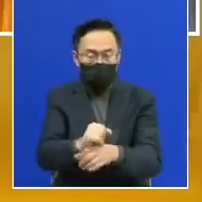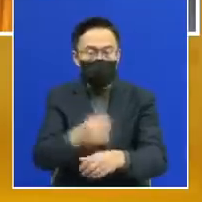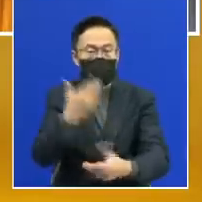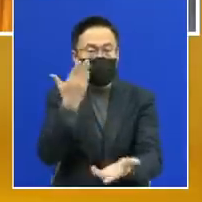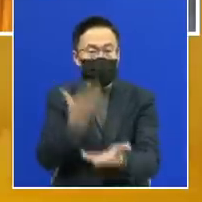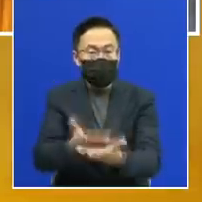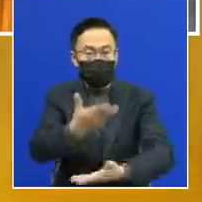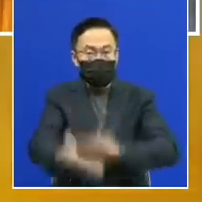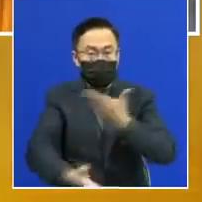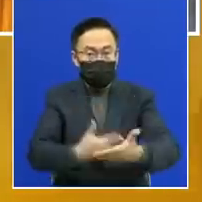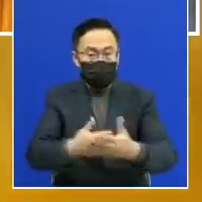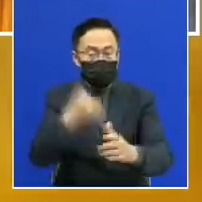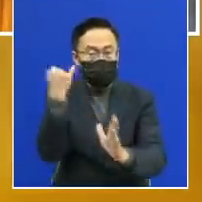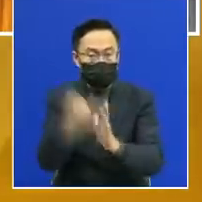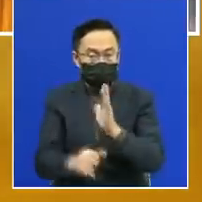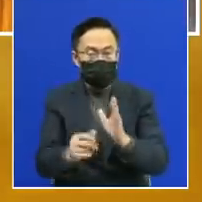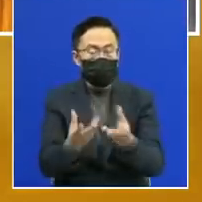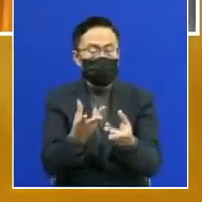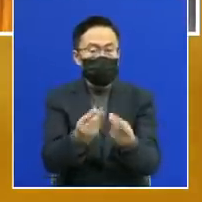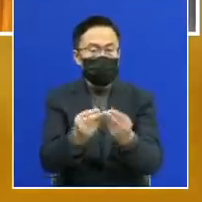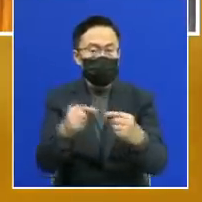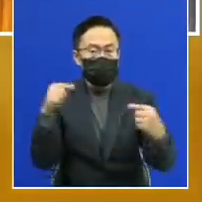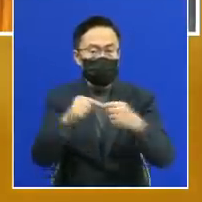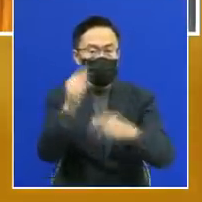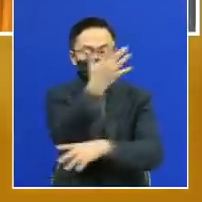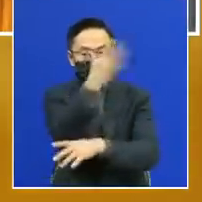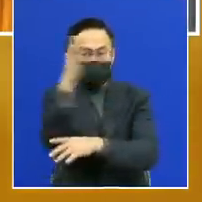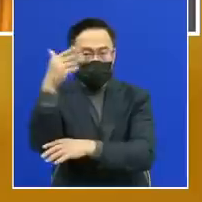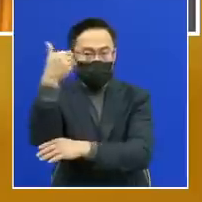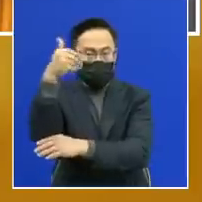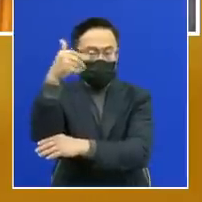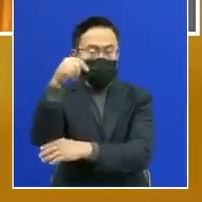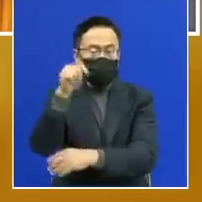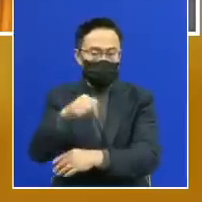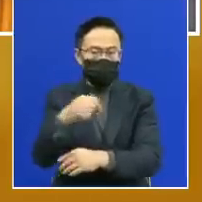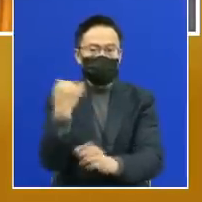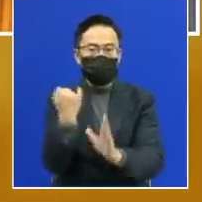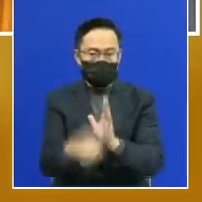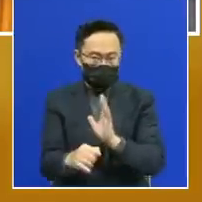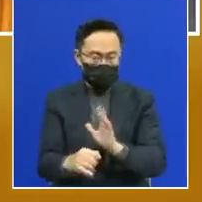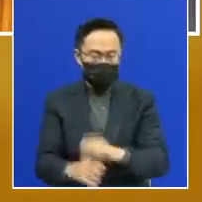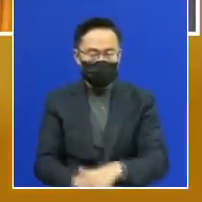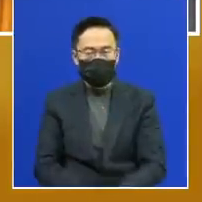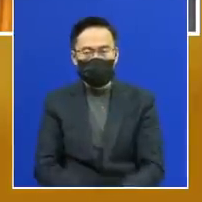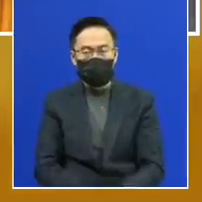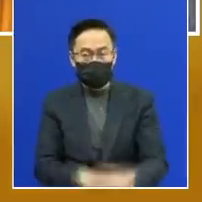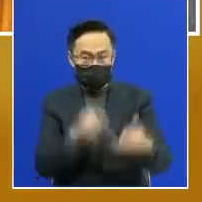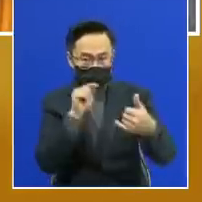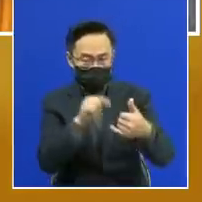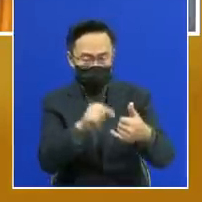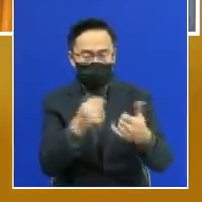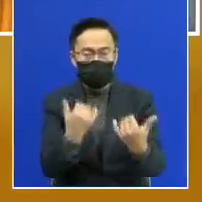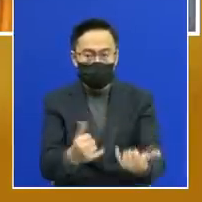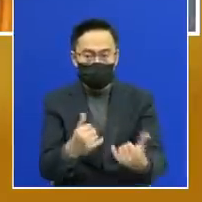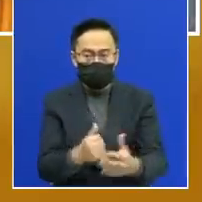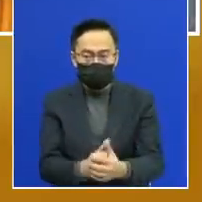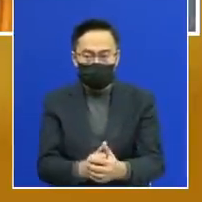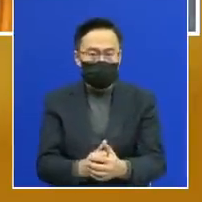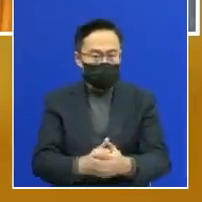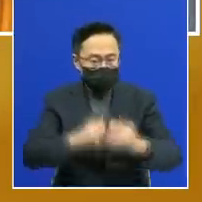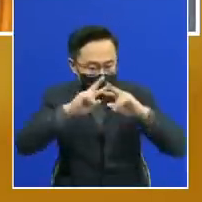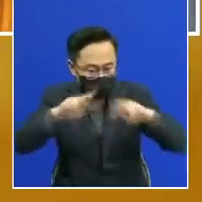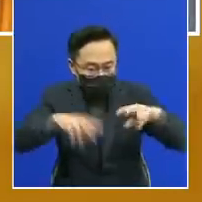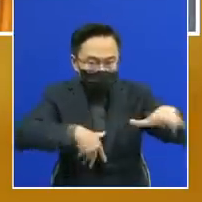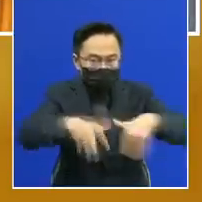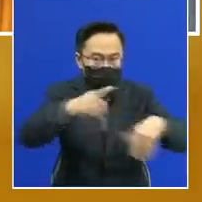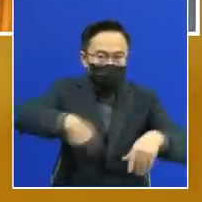ดินแล้วที่นั้นอยู่ในเขตป่าสงวนแห่งชาติหรือไม ่ ปมมันอยู่ตรงนี ้ไ ม่ใช่ว่ากรณีนี้ผิดโอ้โหต้องไล่ล่าช